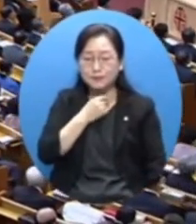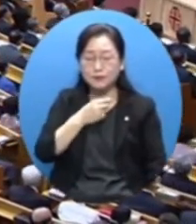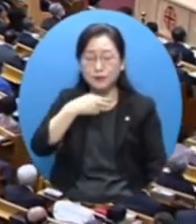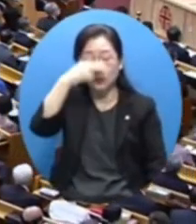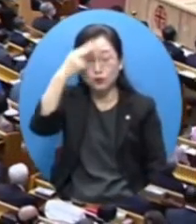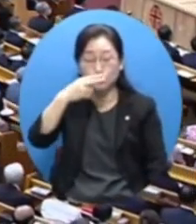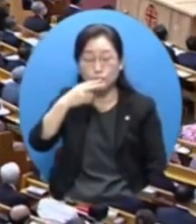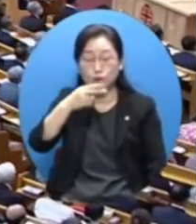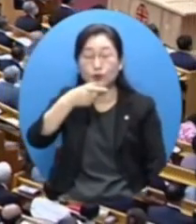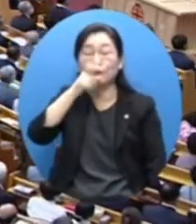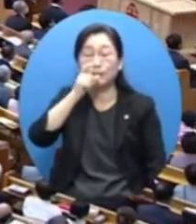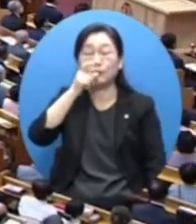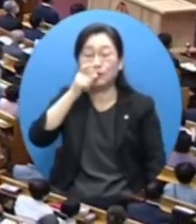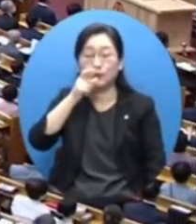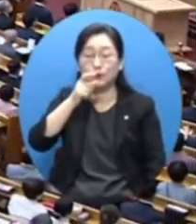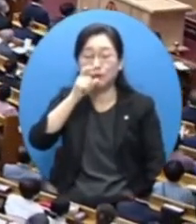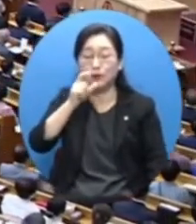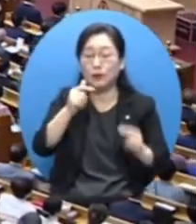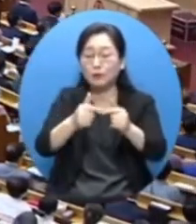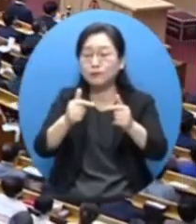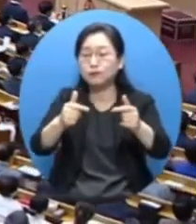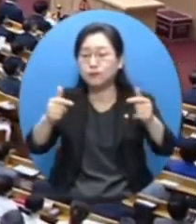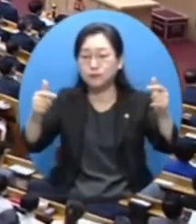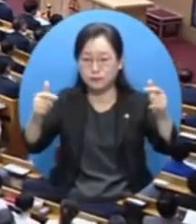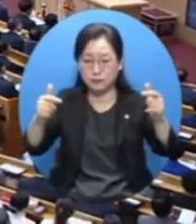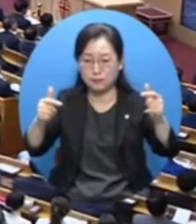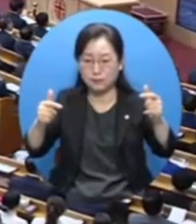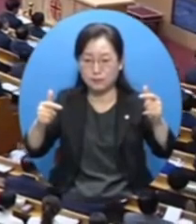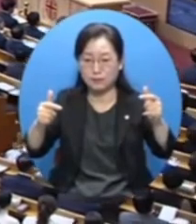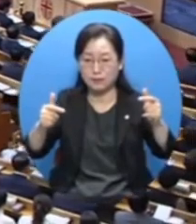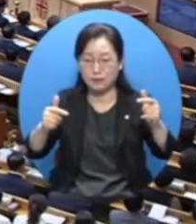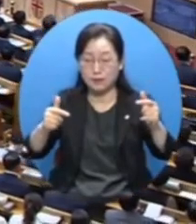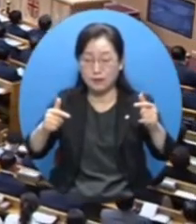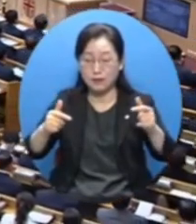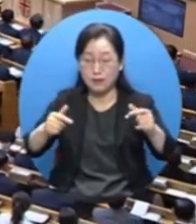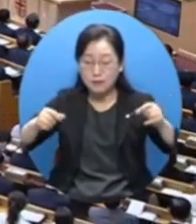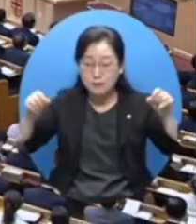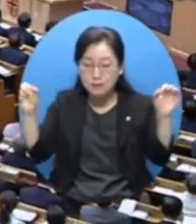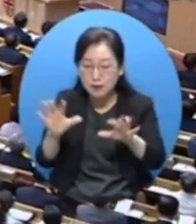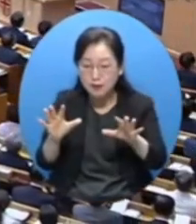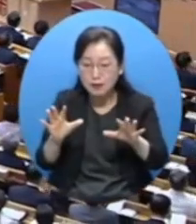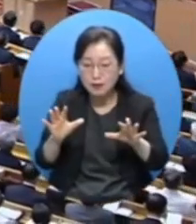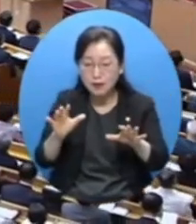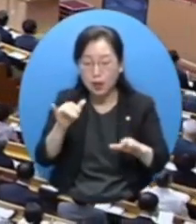술을 입에 댔는데 반병이 한 병이 되고 한 명이 되고 그게 급성 알콜중독에